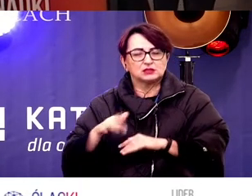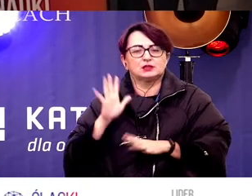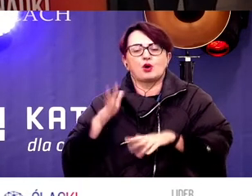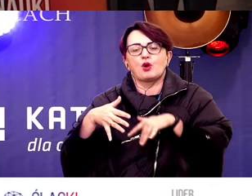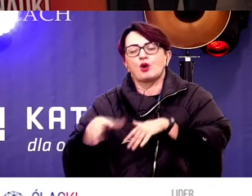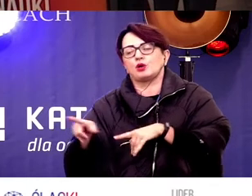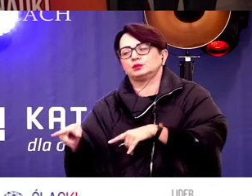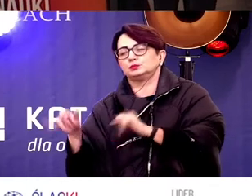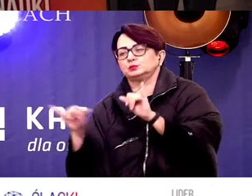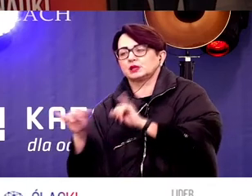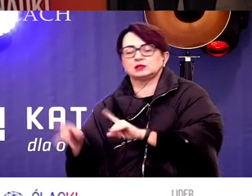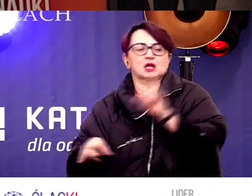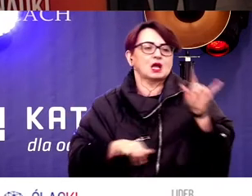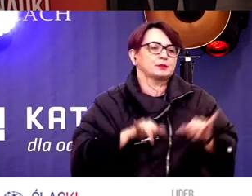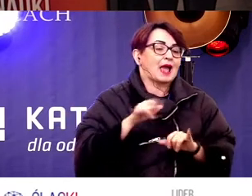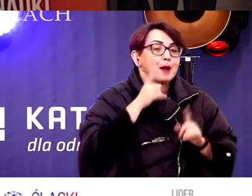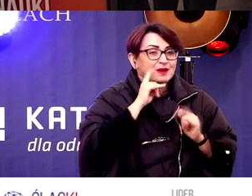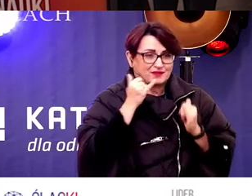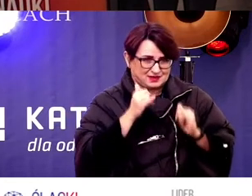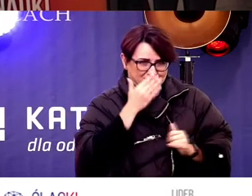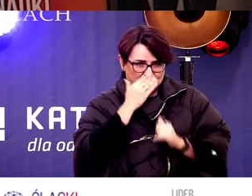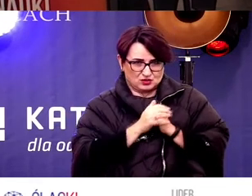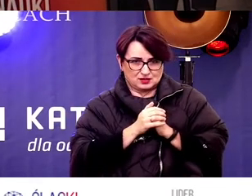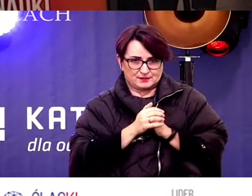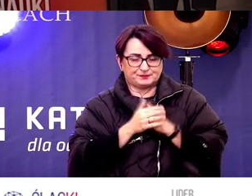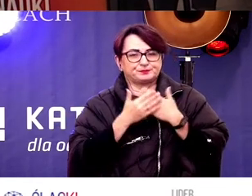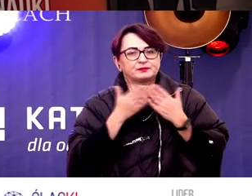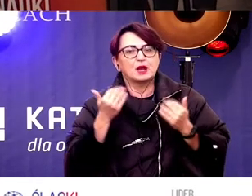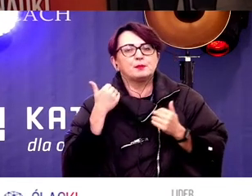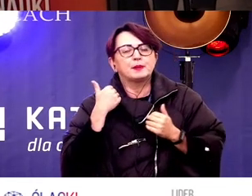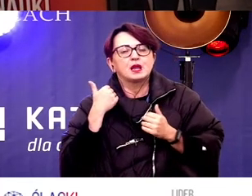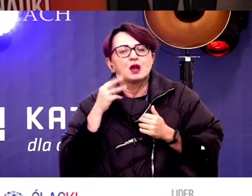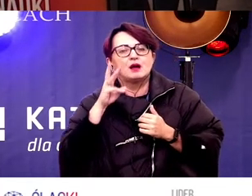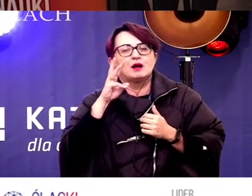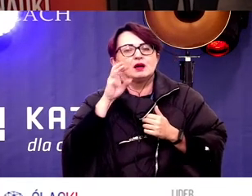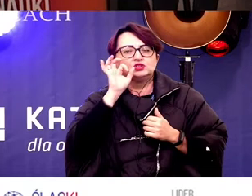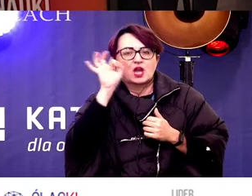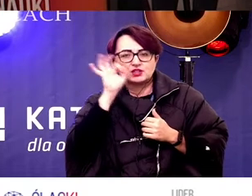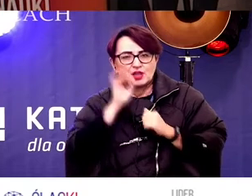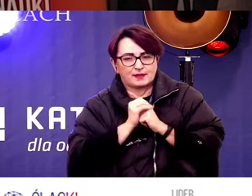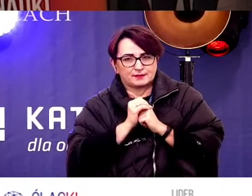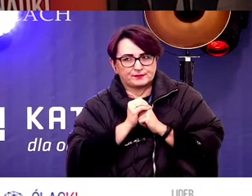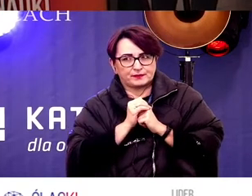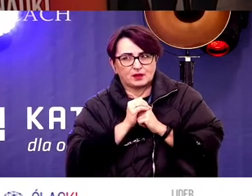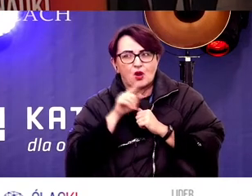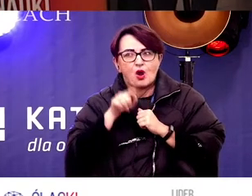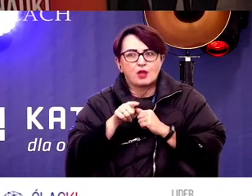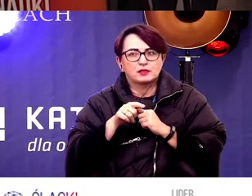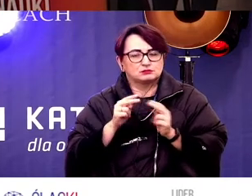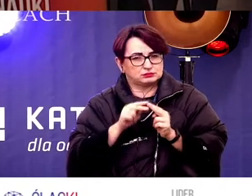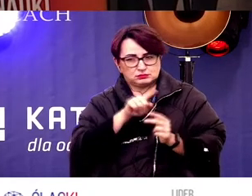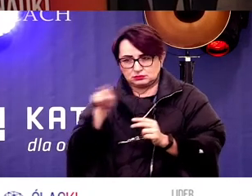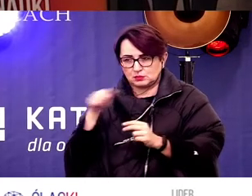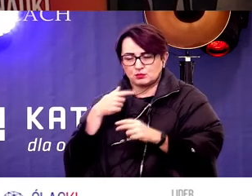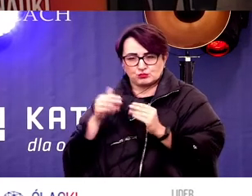przyjęcie, a to jednak w rzeczywistości tak to nie wygląda. Drodzy państwo, tutaj był przywołany już Winston Churchill, który zresztą chyba zgodnie tutaj z panami uzgodniliśmy,